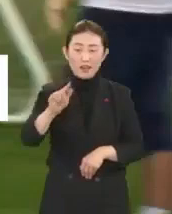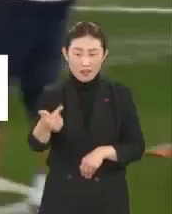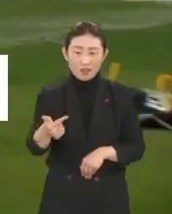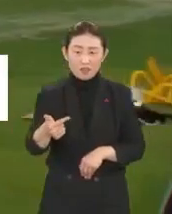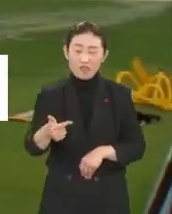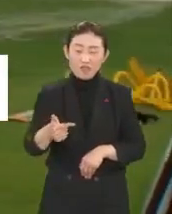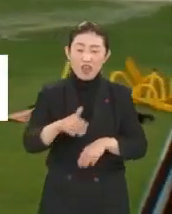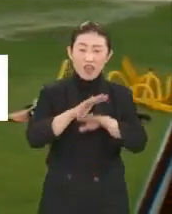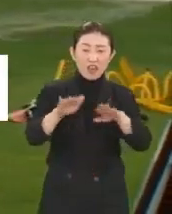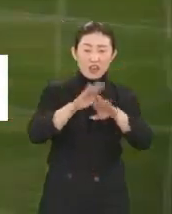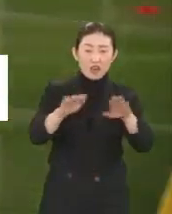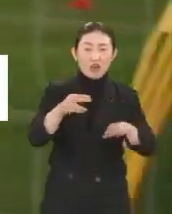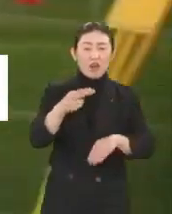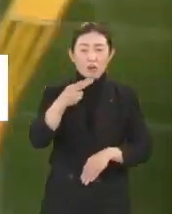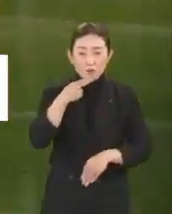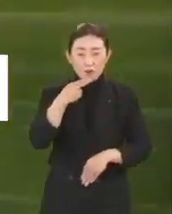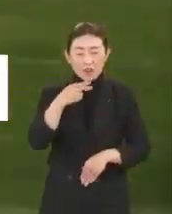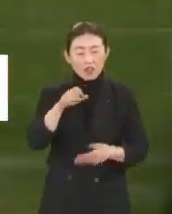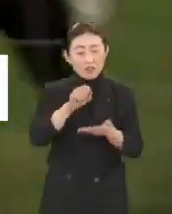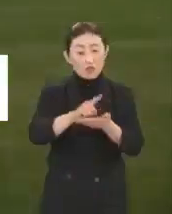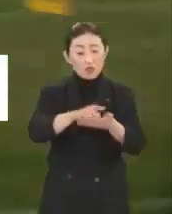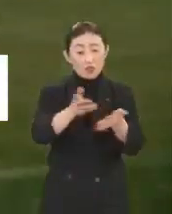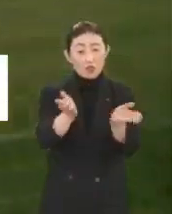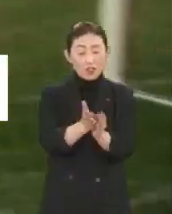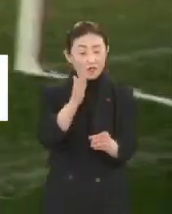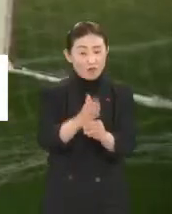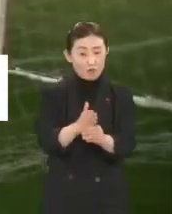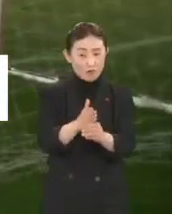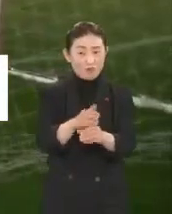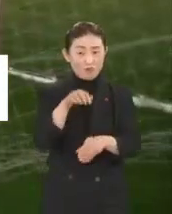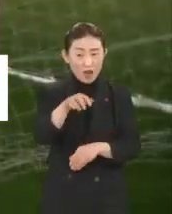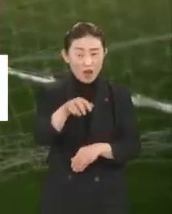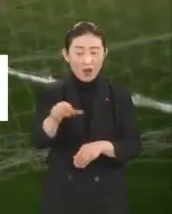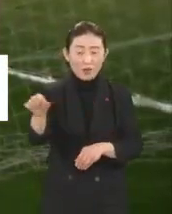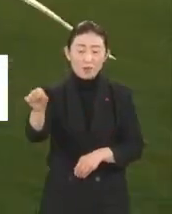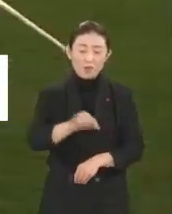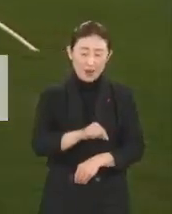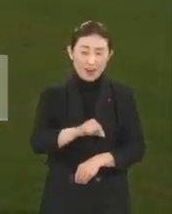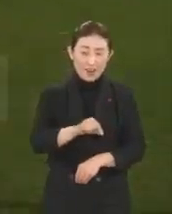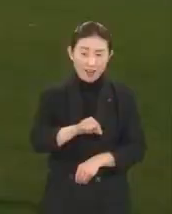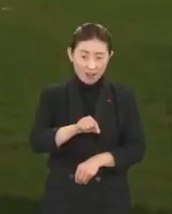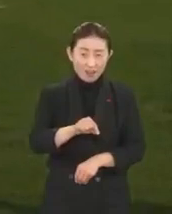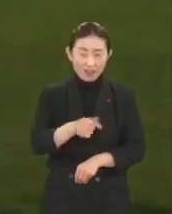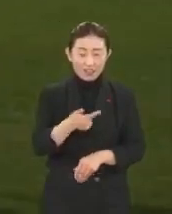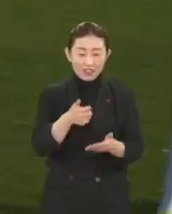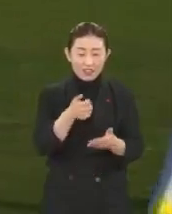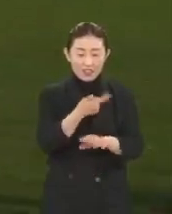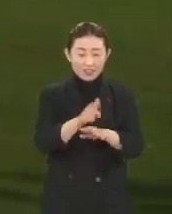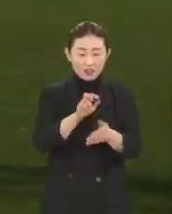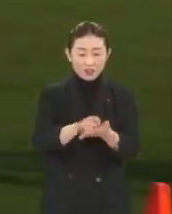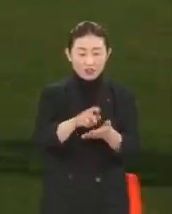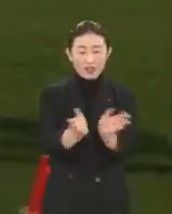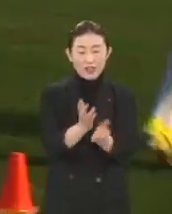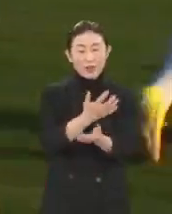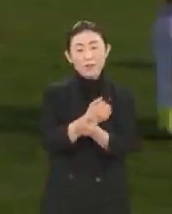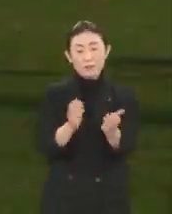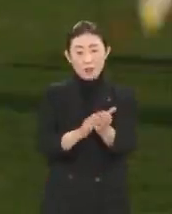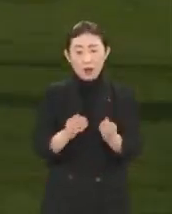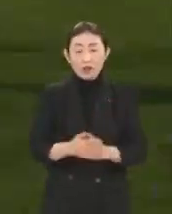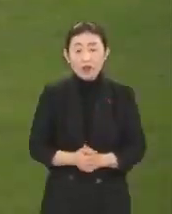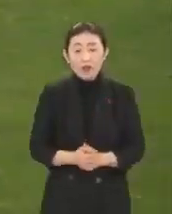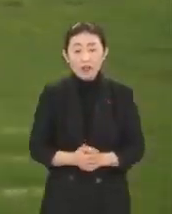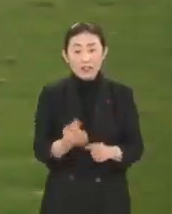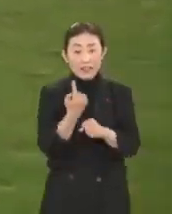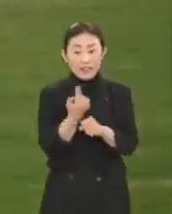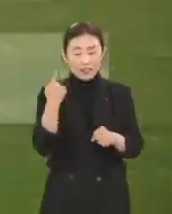확실한 해결사가 없어 약점으로 평가됐던 중앙공격수 자리를 보강하기 위해 대전 하나 시티즌의 영입된 선수입니다 지난